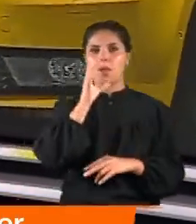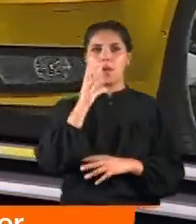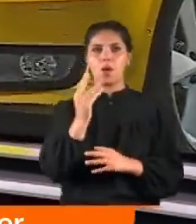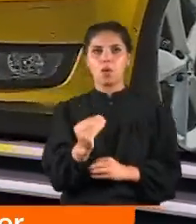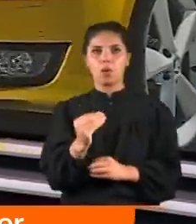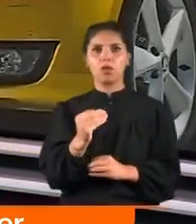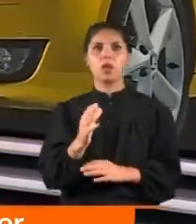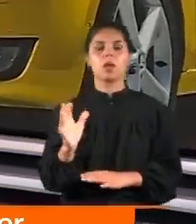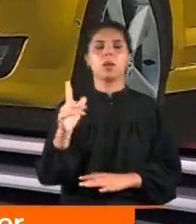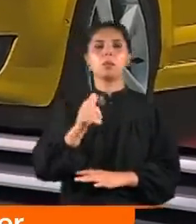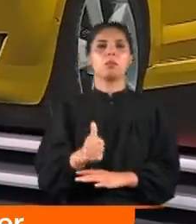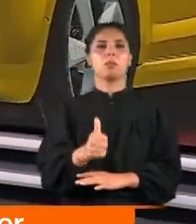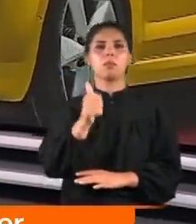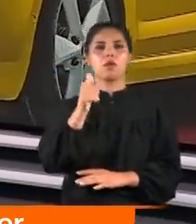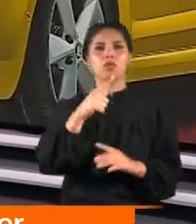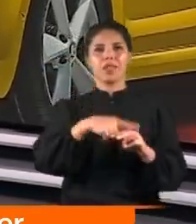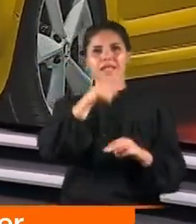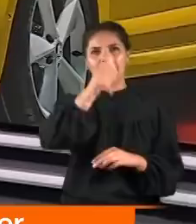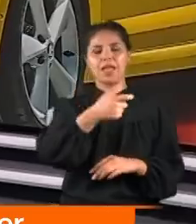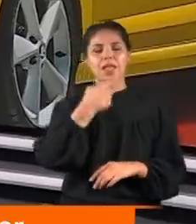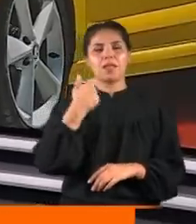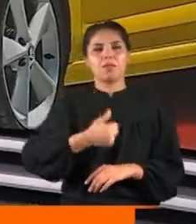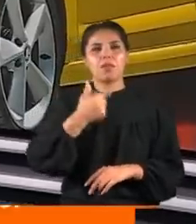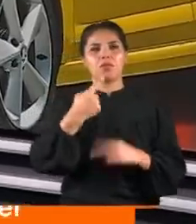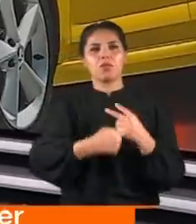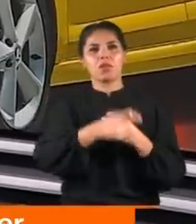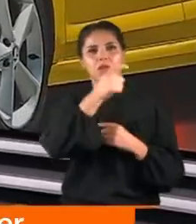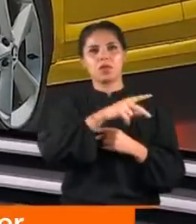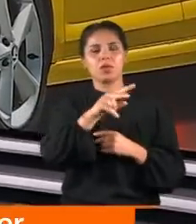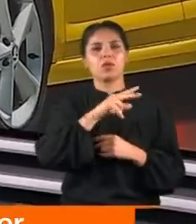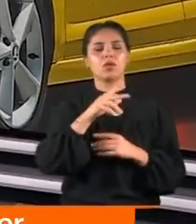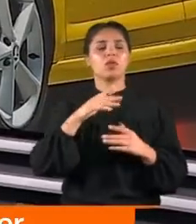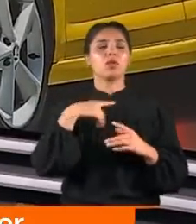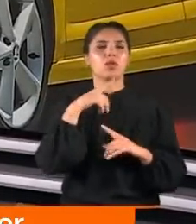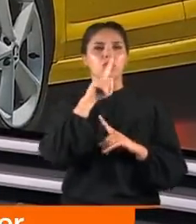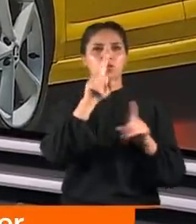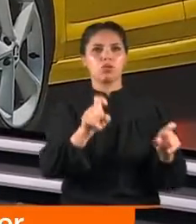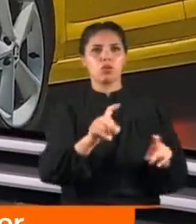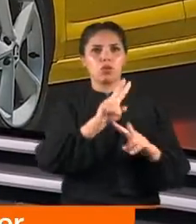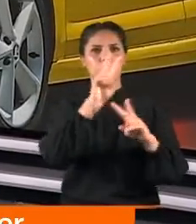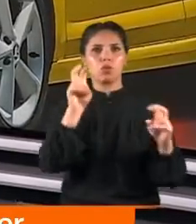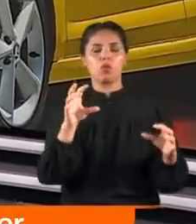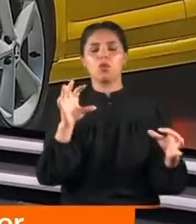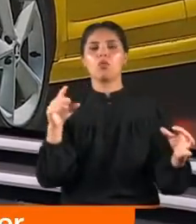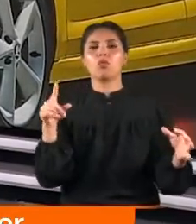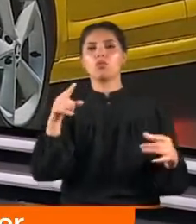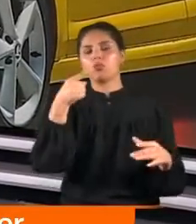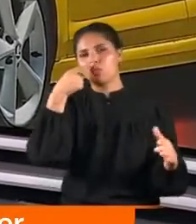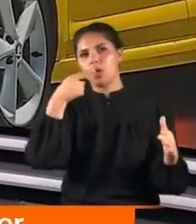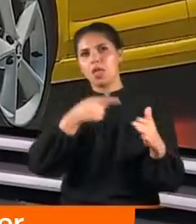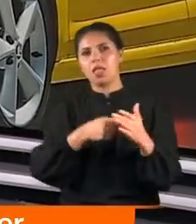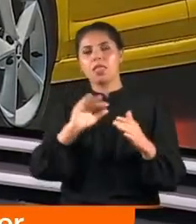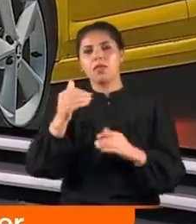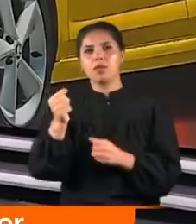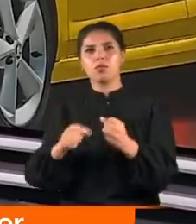mevcut başkan Eyüp Aksu'yla eski başkan Yahya Uğur'a mikrofon uzattık. Ve tabii ki konunun direkt muhatabı taksicilere,